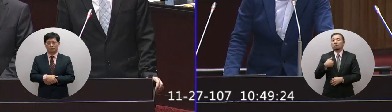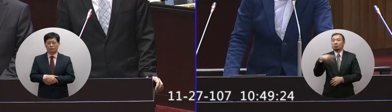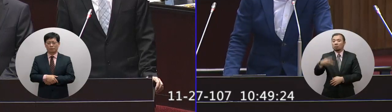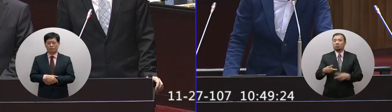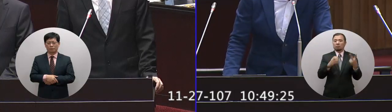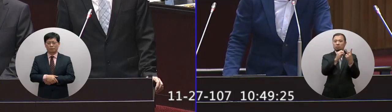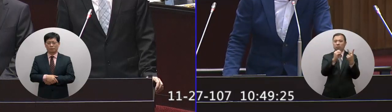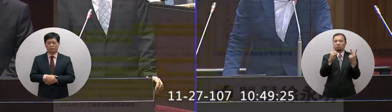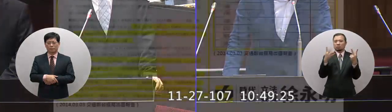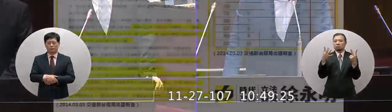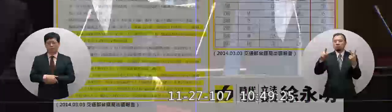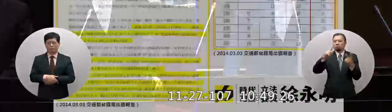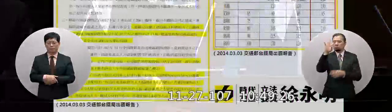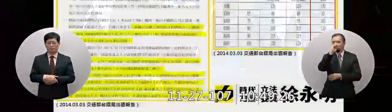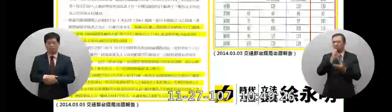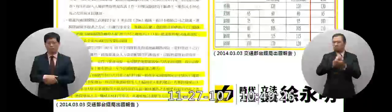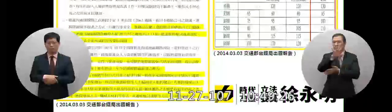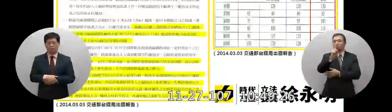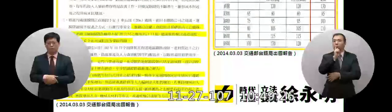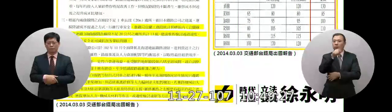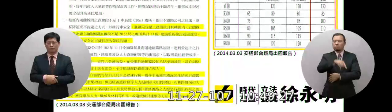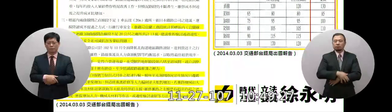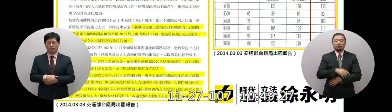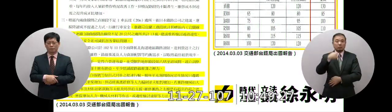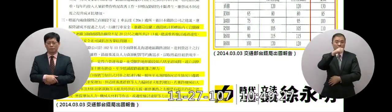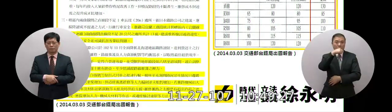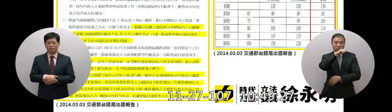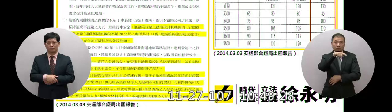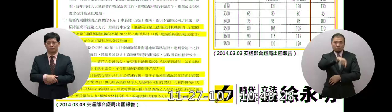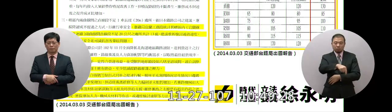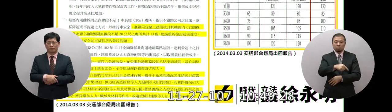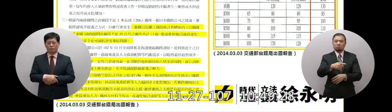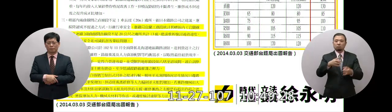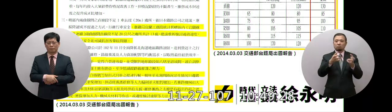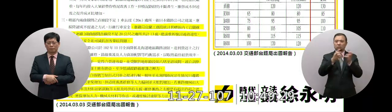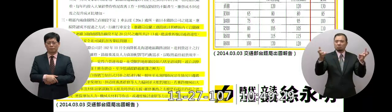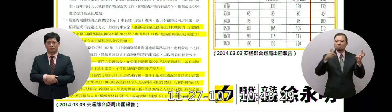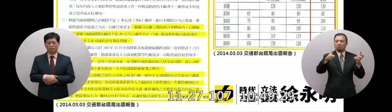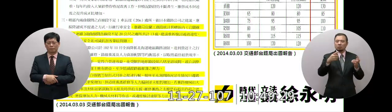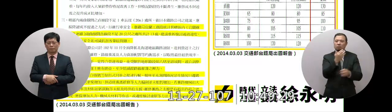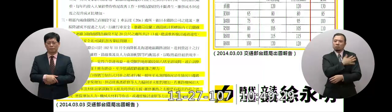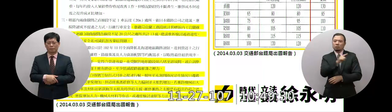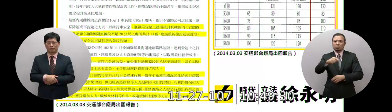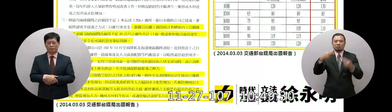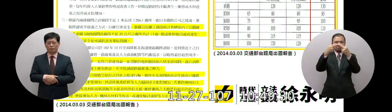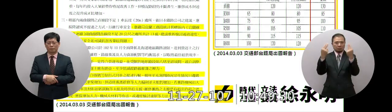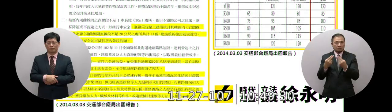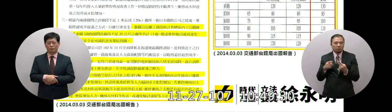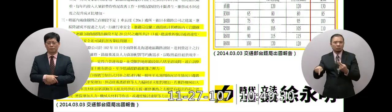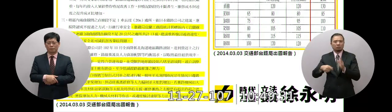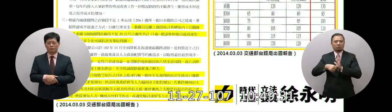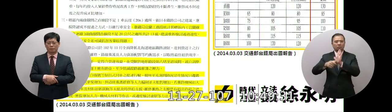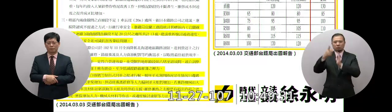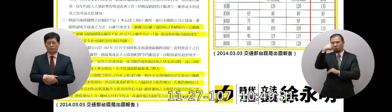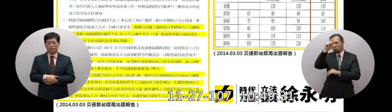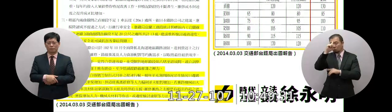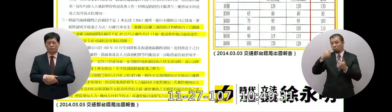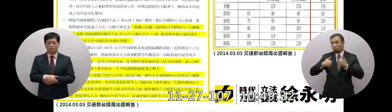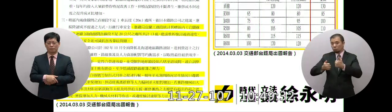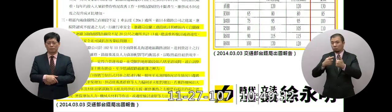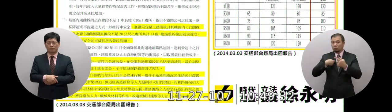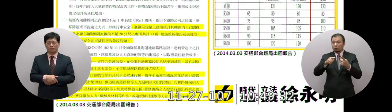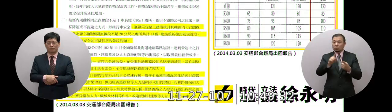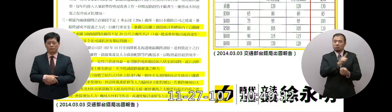2014年调查报告就说，台湾的速线啊，相对于日本，不论是 JR 北海道或名古屋，我们的速线都比较